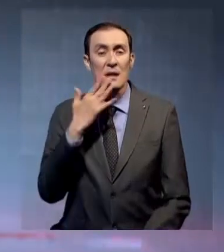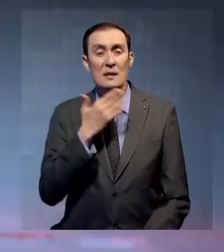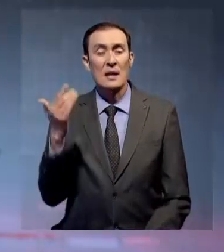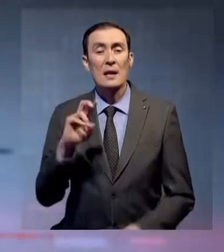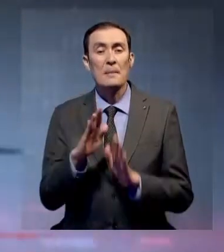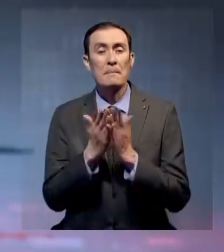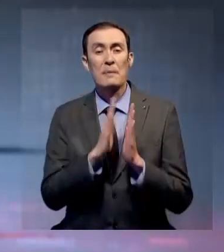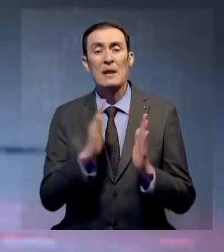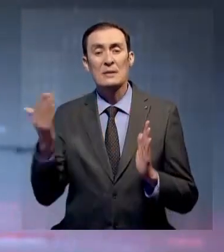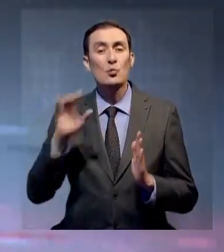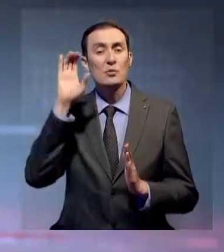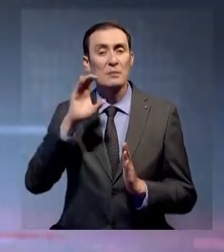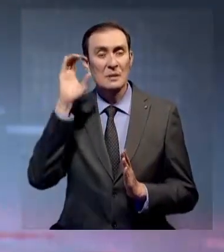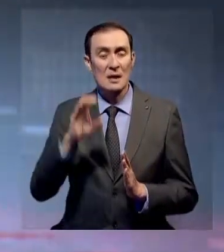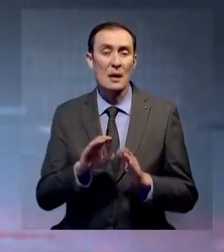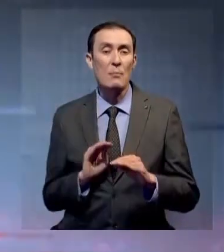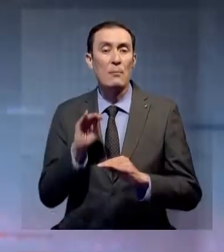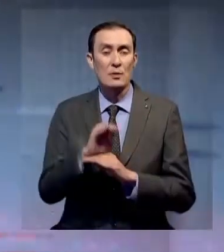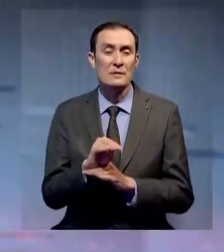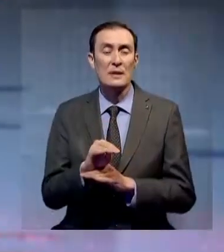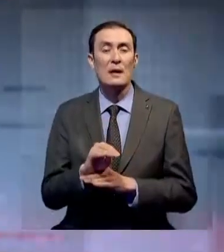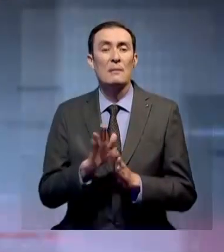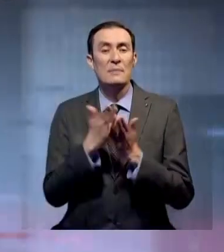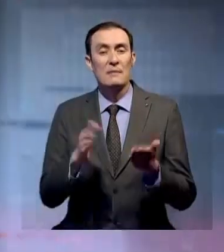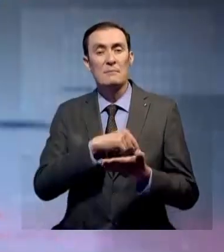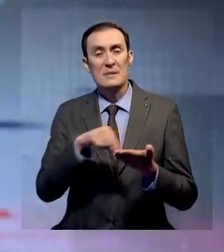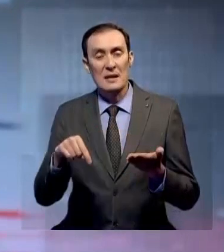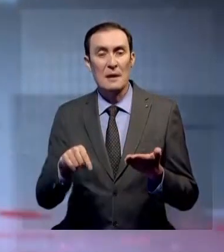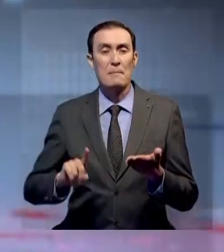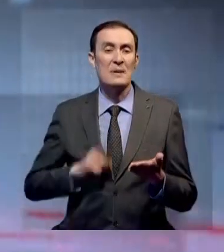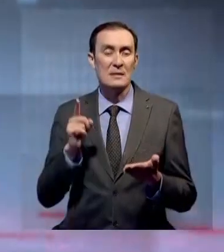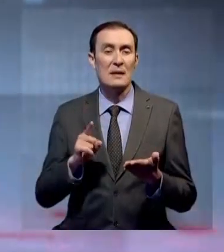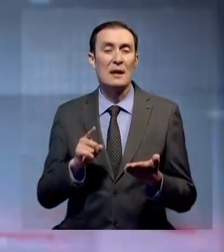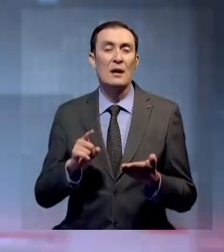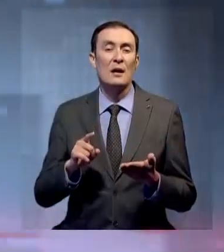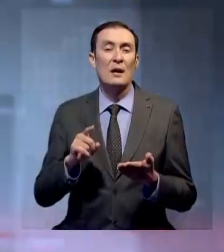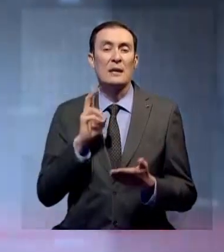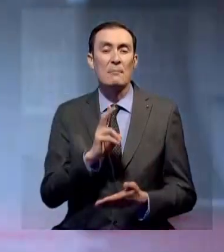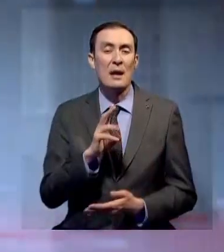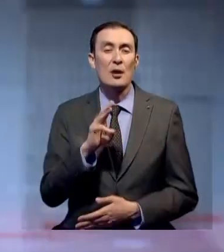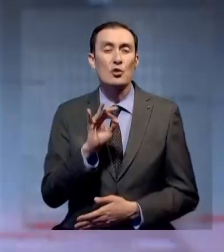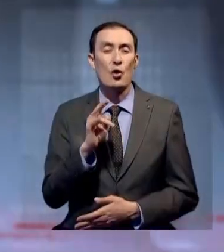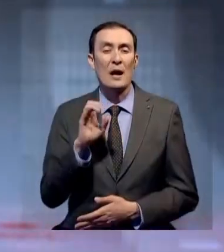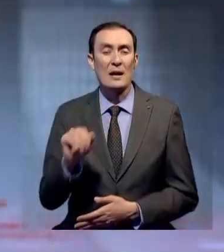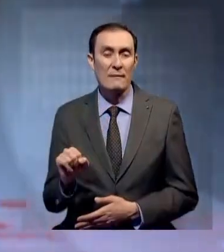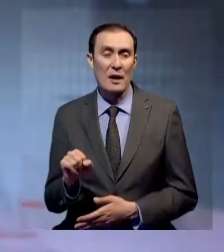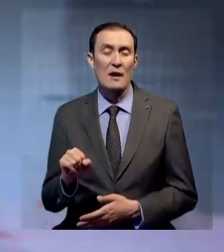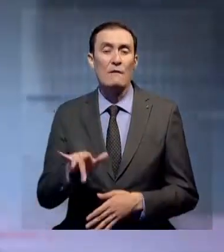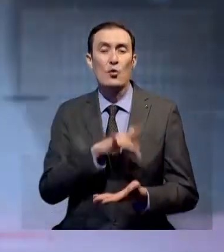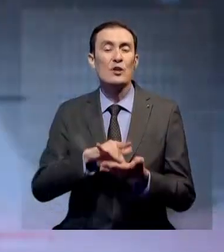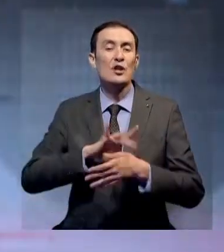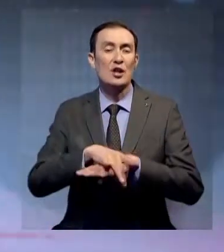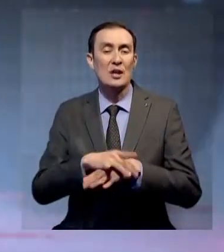Национальная библиотека Узбекистана пополнилась произведениями писателя, мастера детективного жанра Кемеля Токаева. В